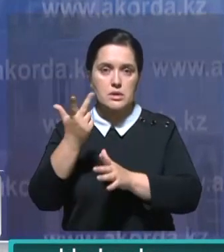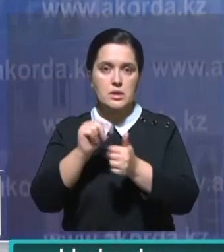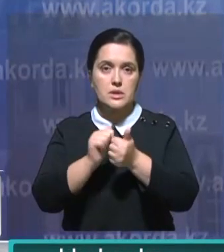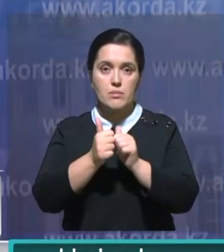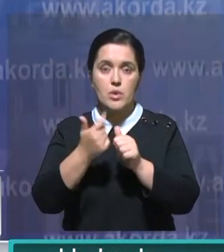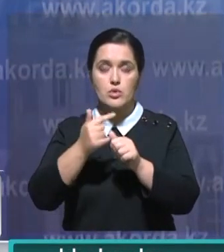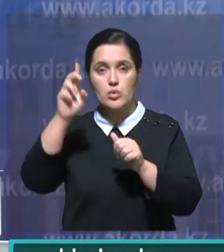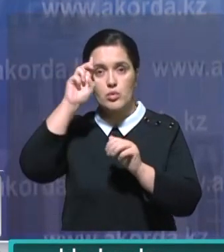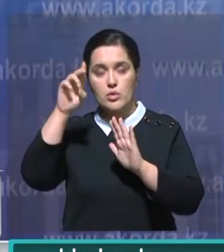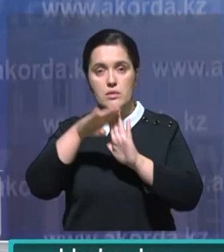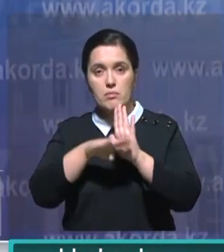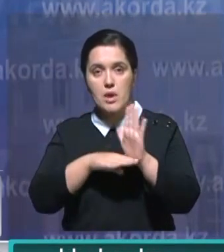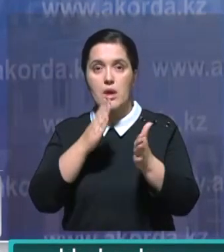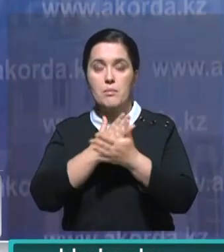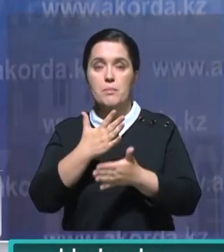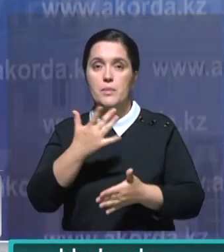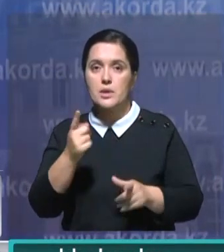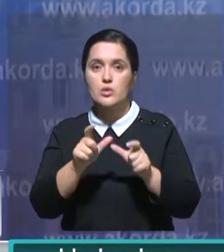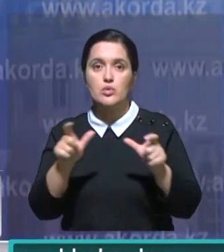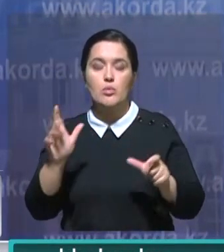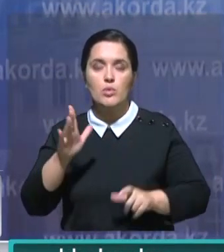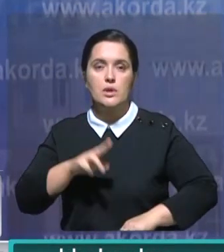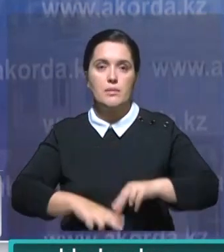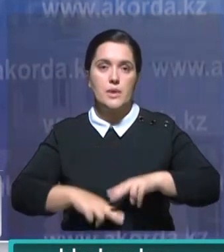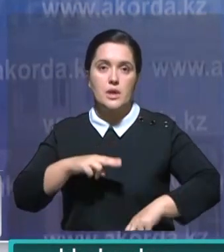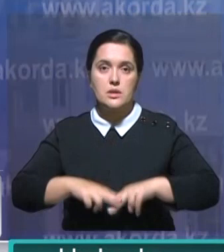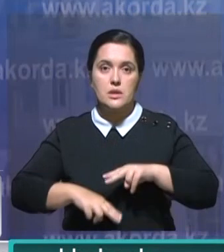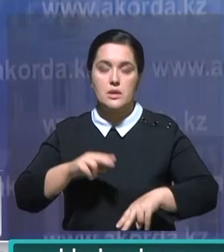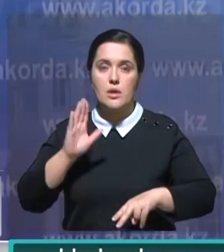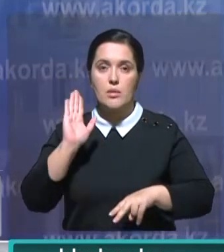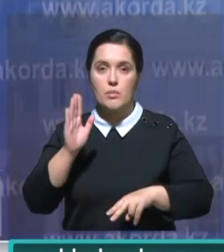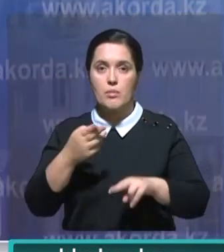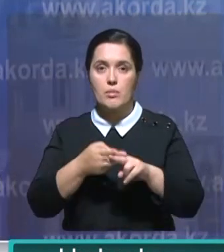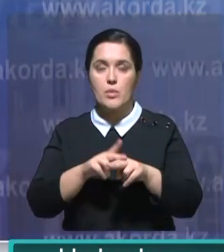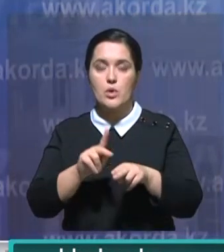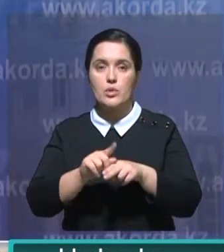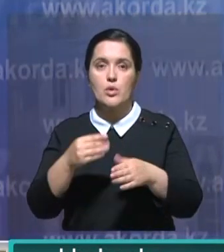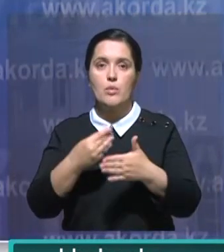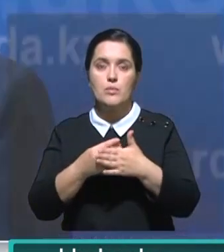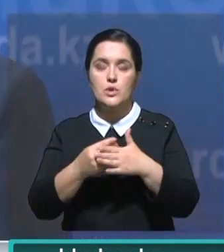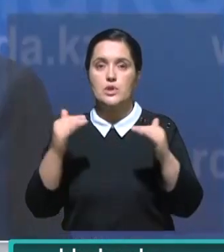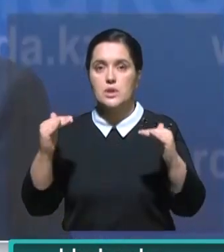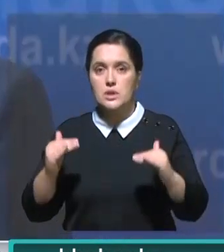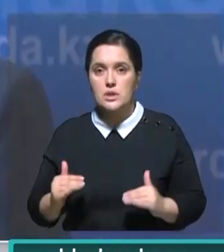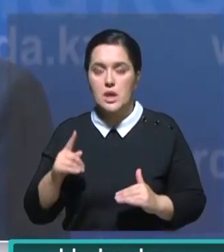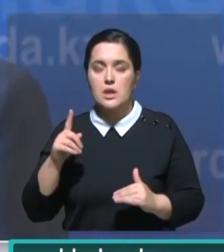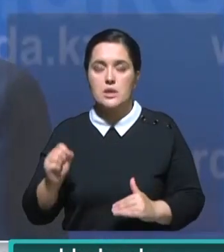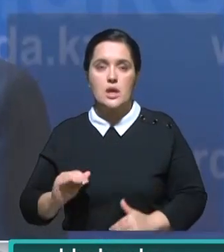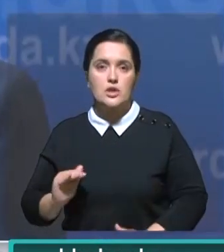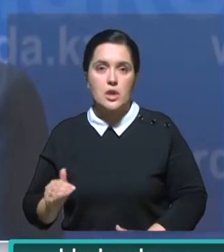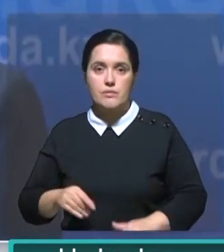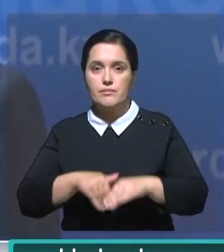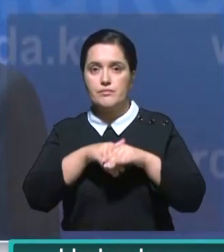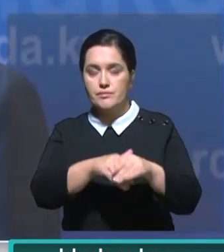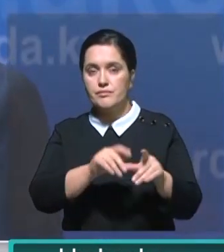программы 51 школа будет построена. Ну и давление на бюджет будет снижаться за счет привлечения частных инвесторов в